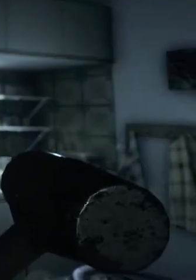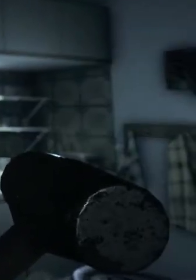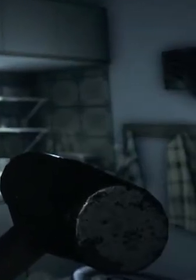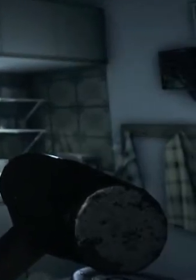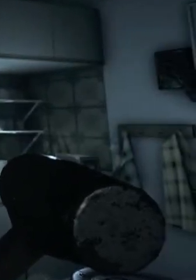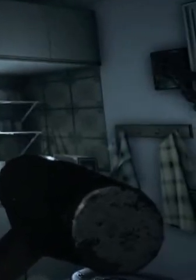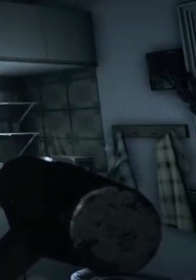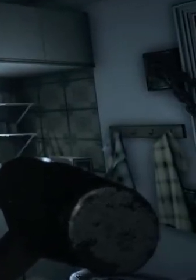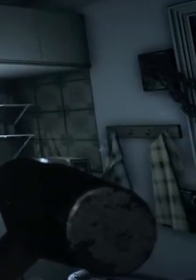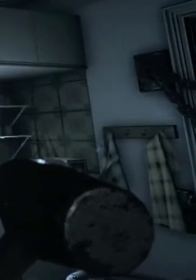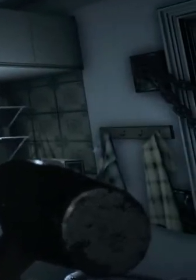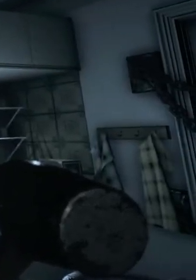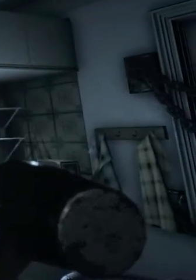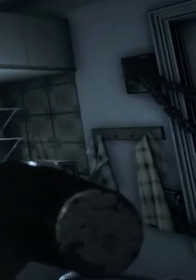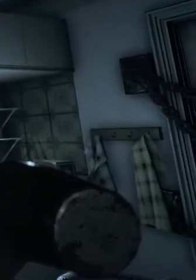how crazy